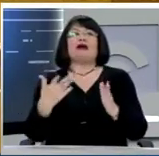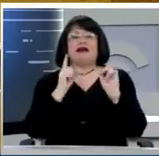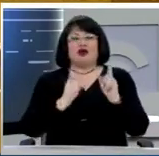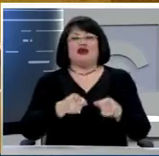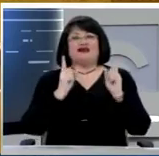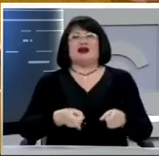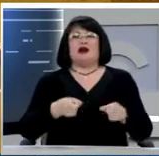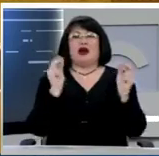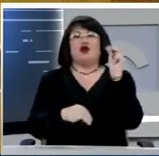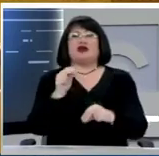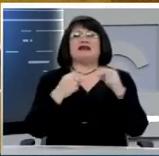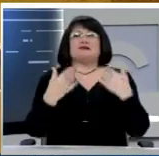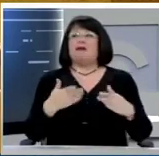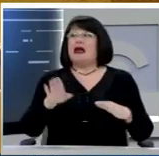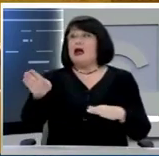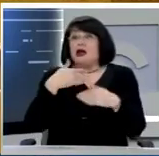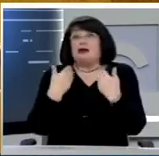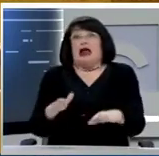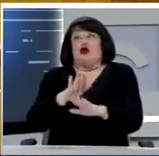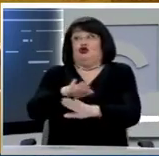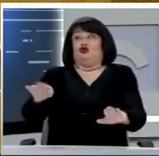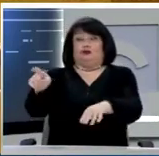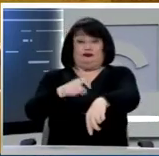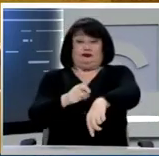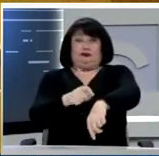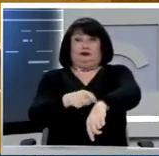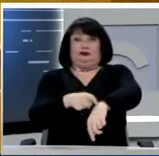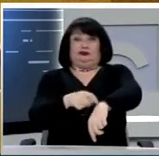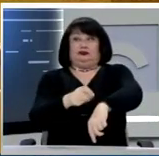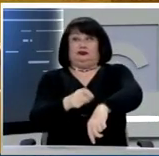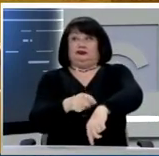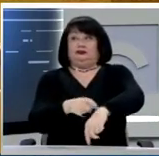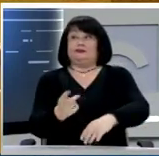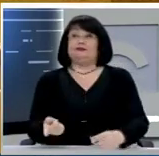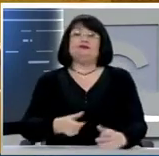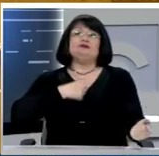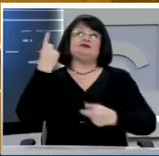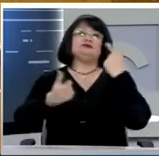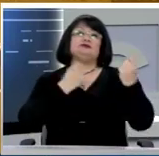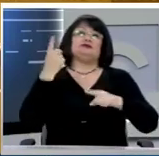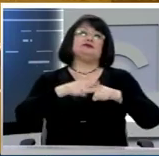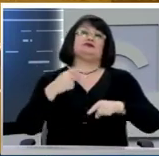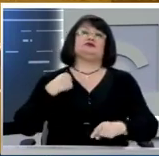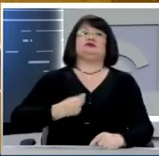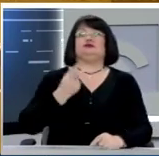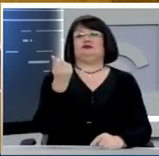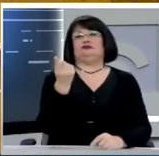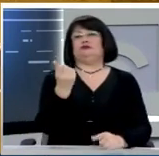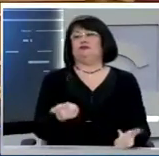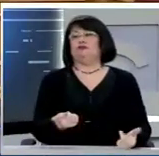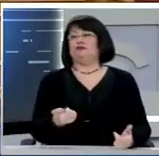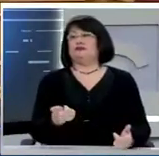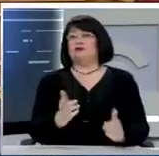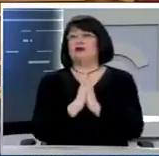ήταν ηλίου φαϊνότερο η απιστία και η διασπάθηση του δημοσίου χρήματος. Παρακαλώ. Απλά παρακαλώ,